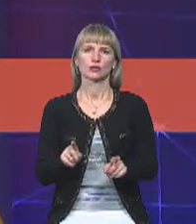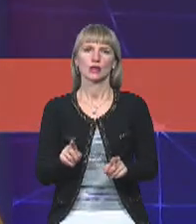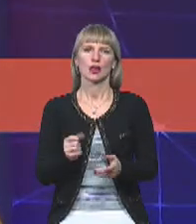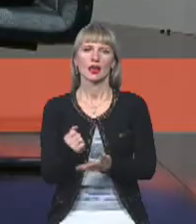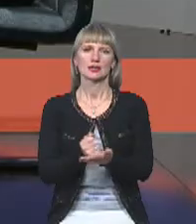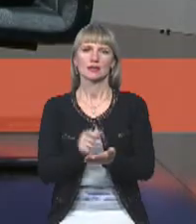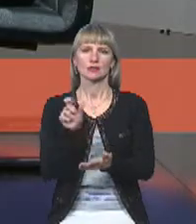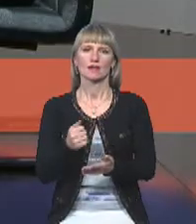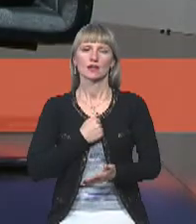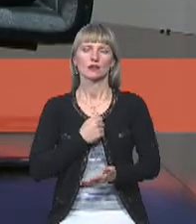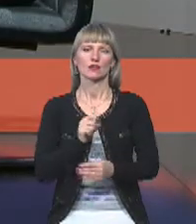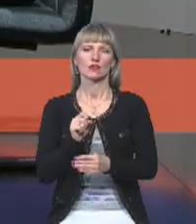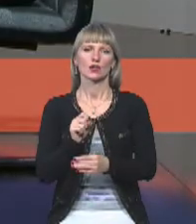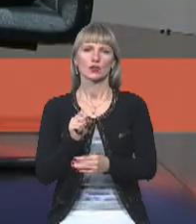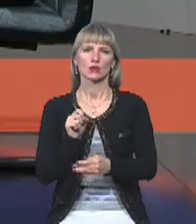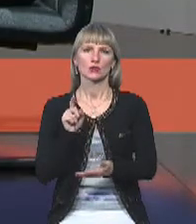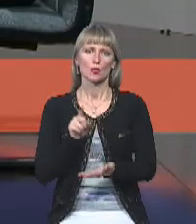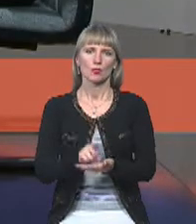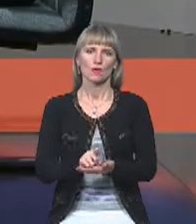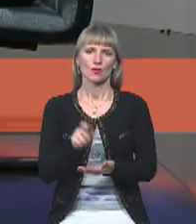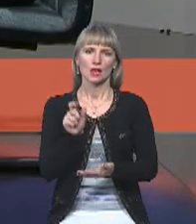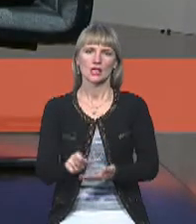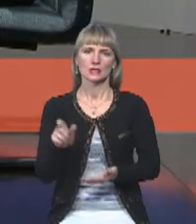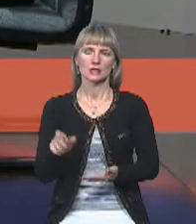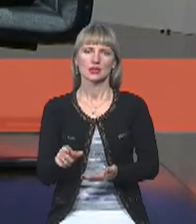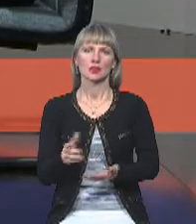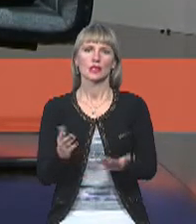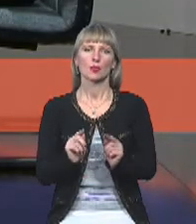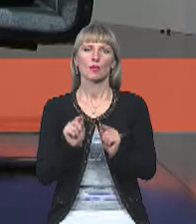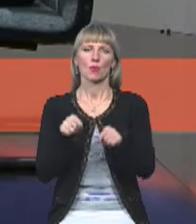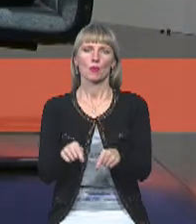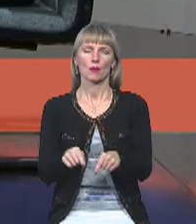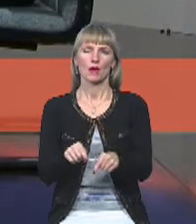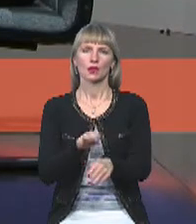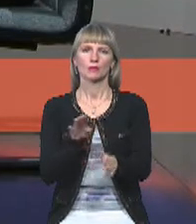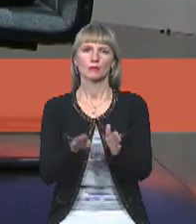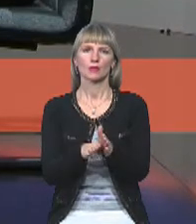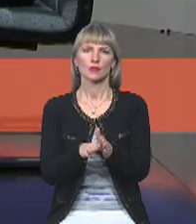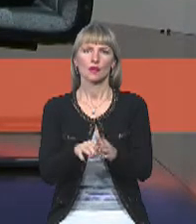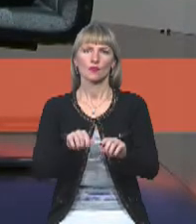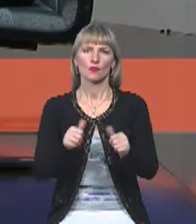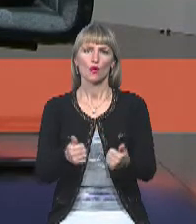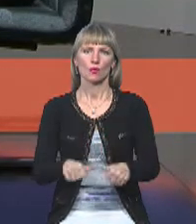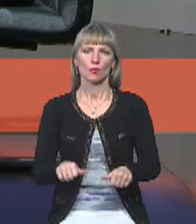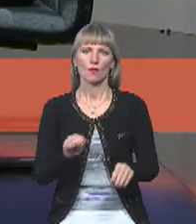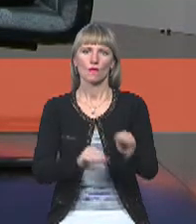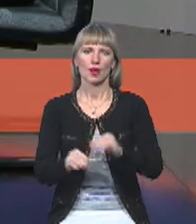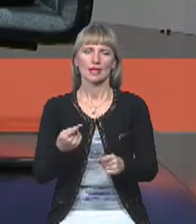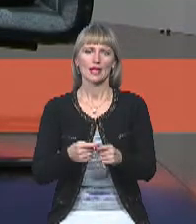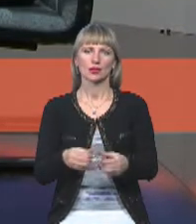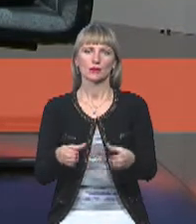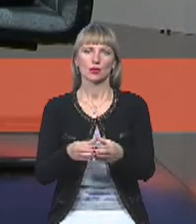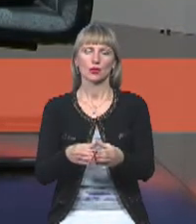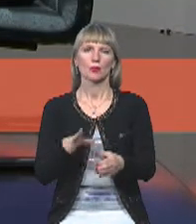резервісти і військовозобов'язані, які, скажімо так, попали під формування цих підрозділів, були